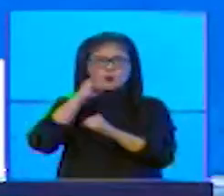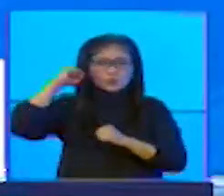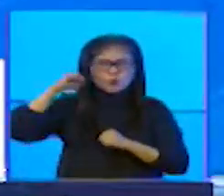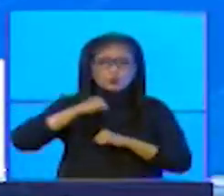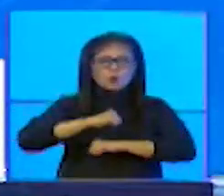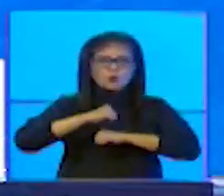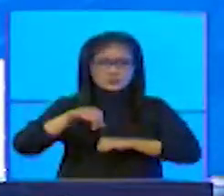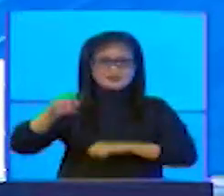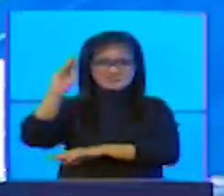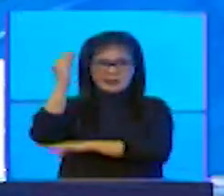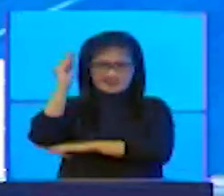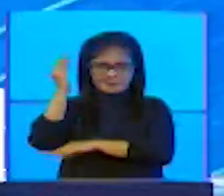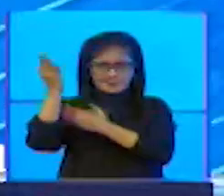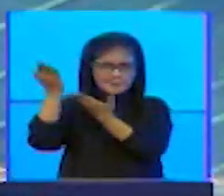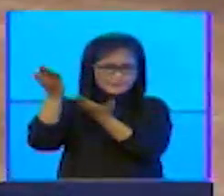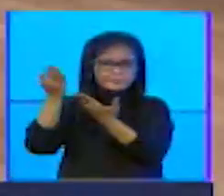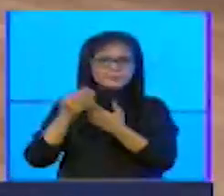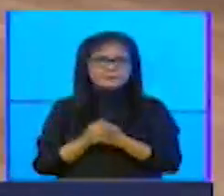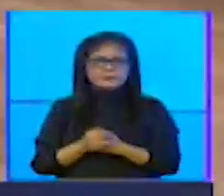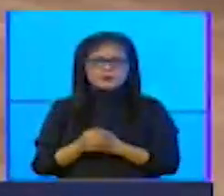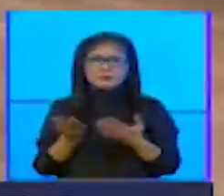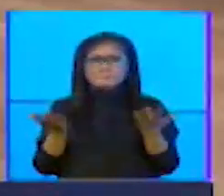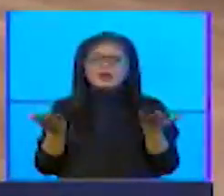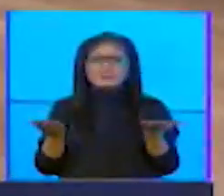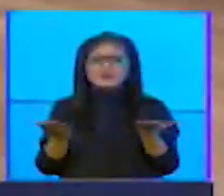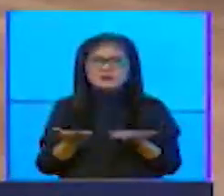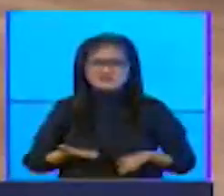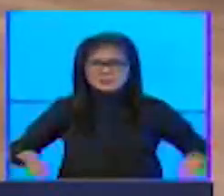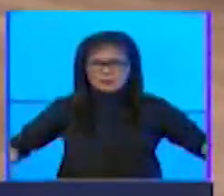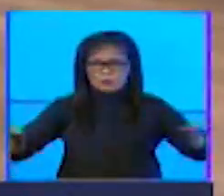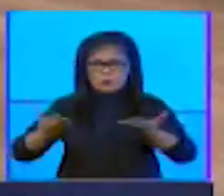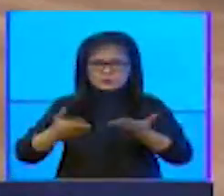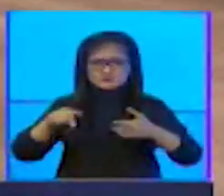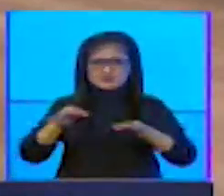Jakarta. Ya Lineke, bagaimana situasi di sana? Tampak sepi kalau dilihat dari sini.